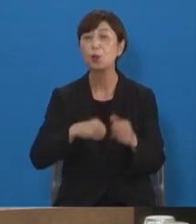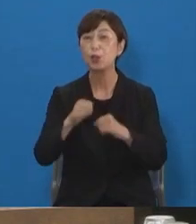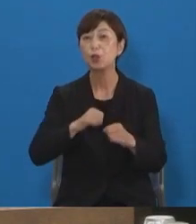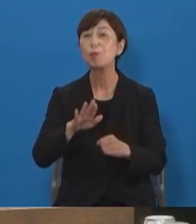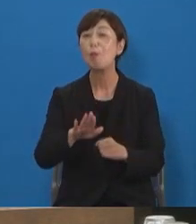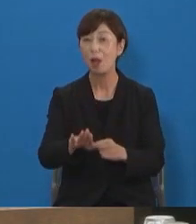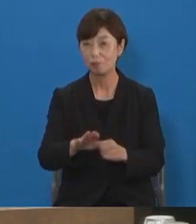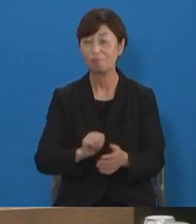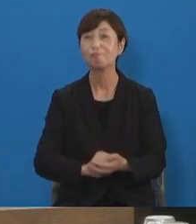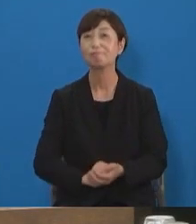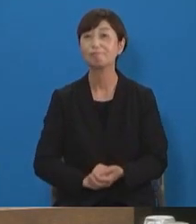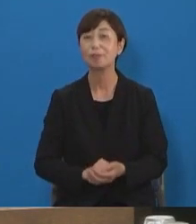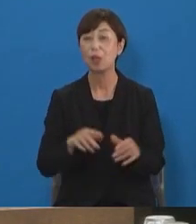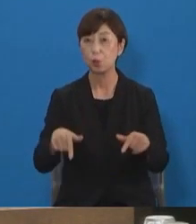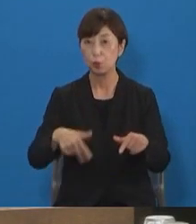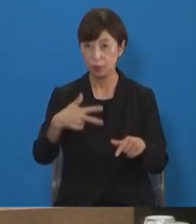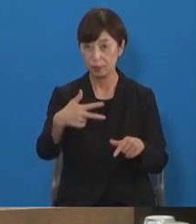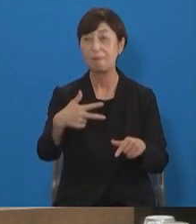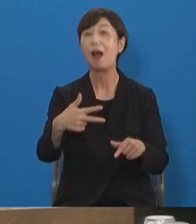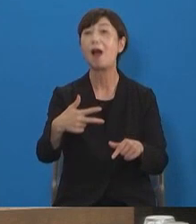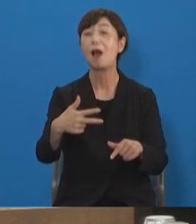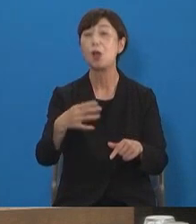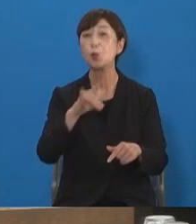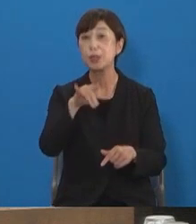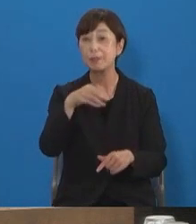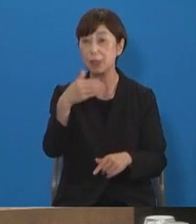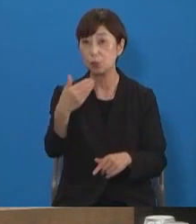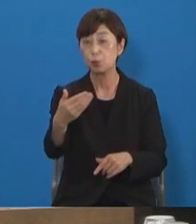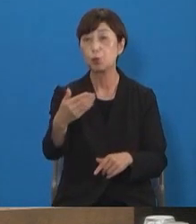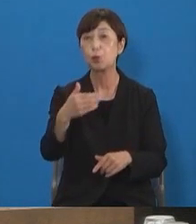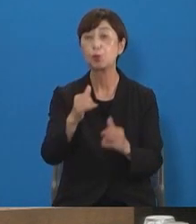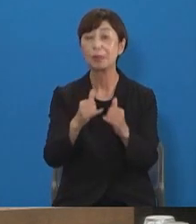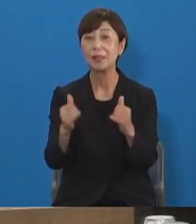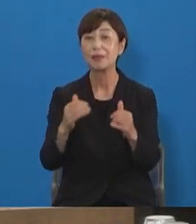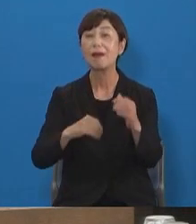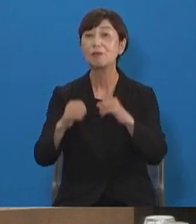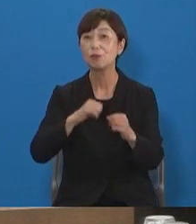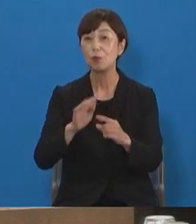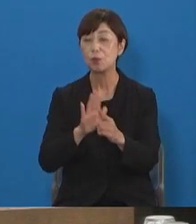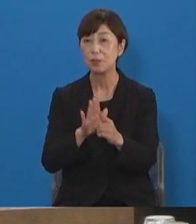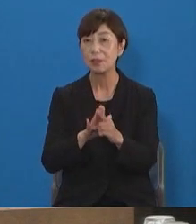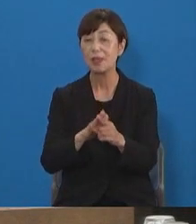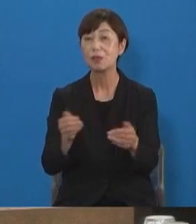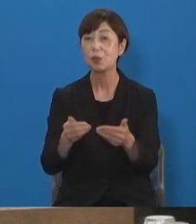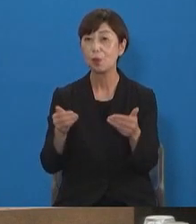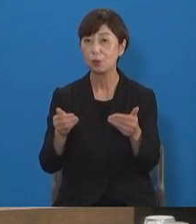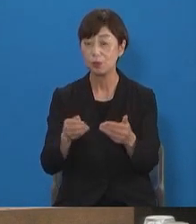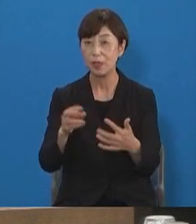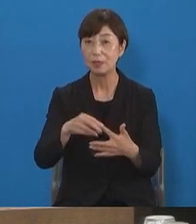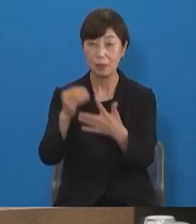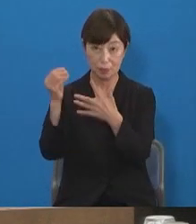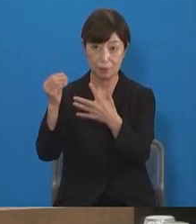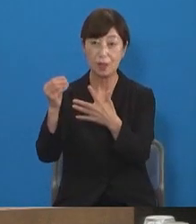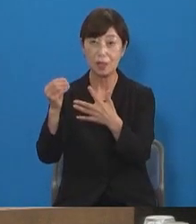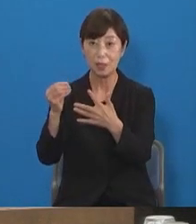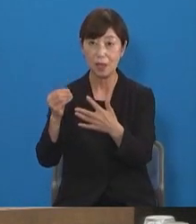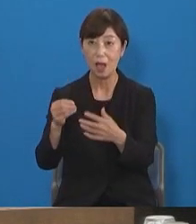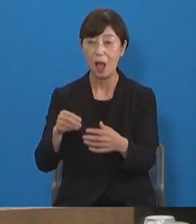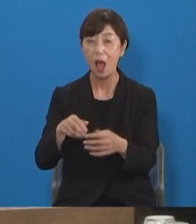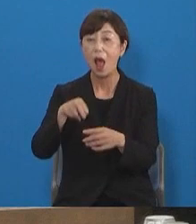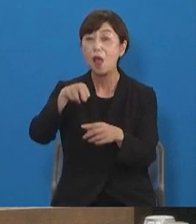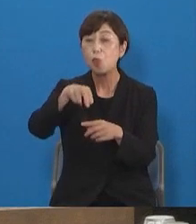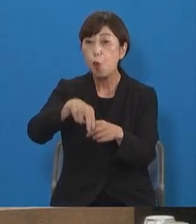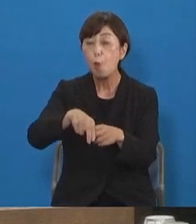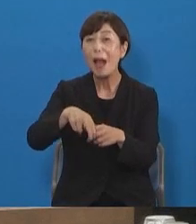ており、京都市内では、伏見区区民活動支援事業として採択された、泊まり木休憩